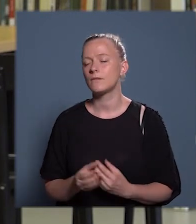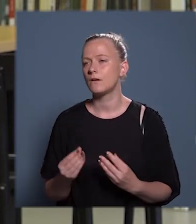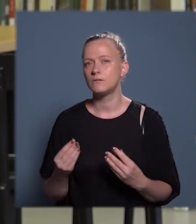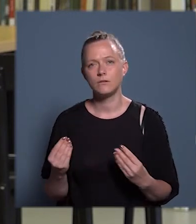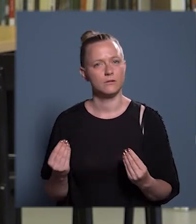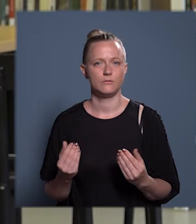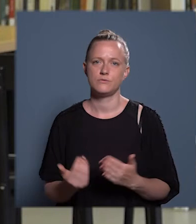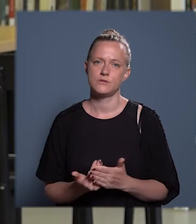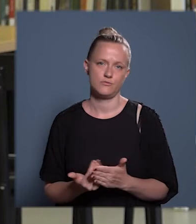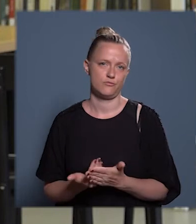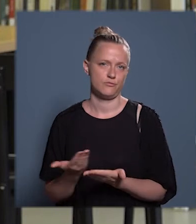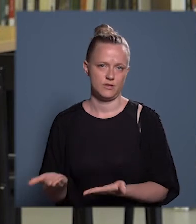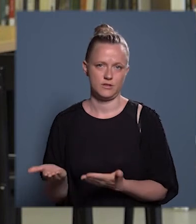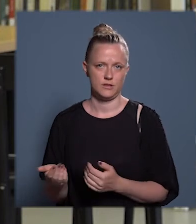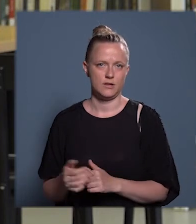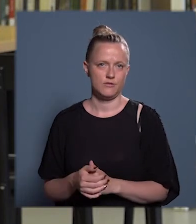Nagyon-nagyon